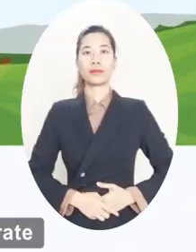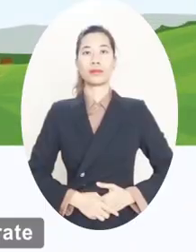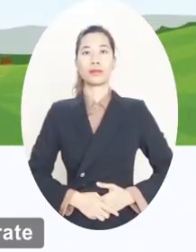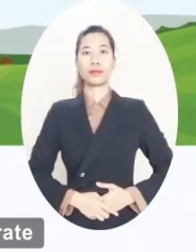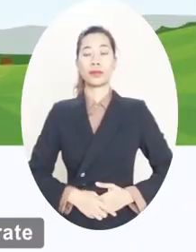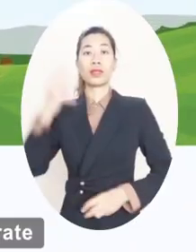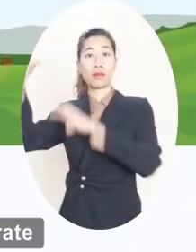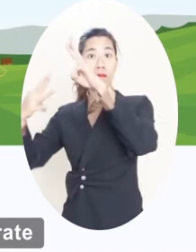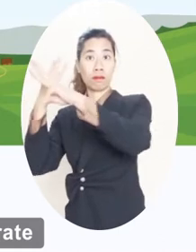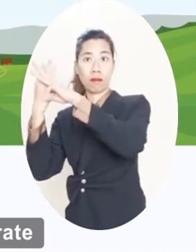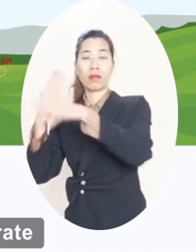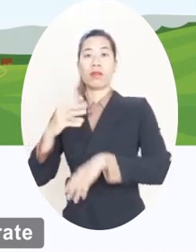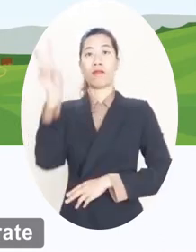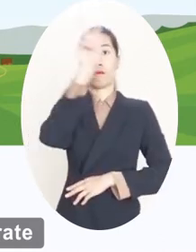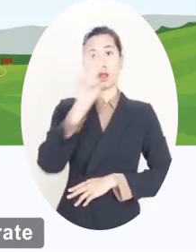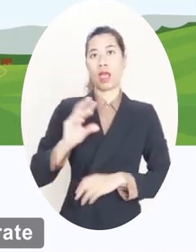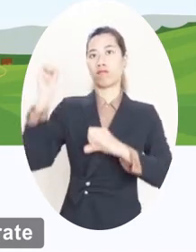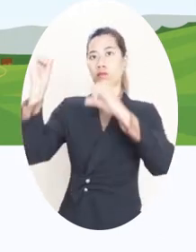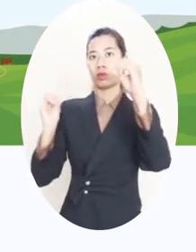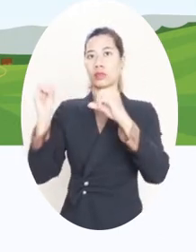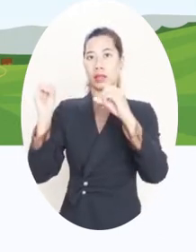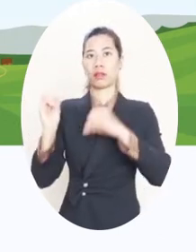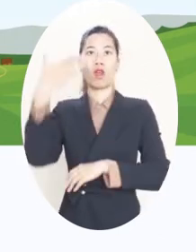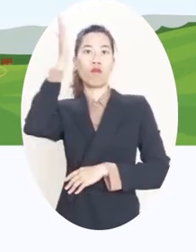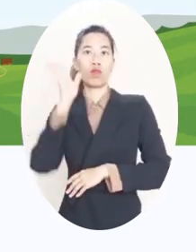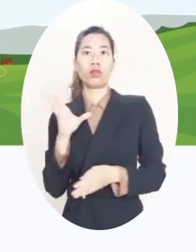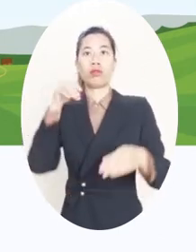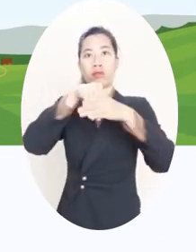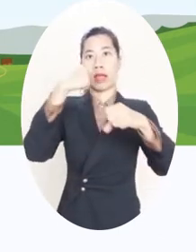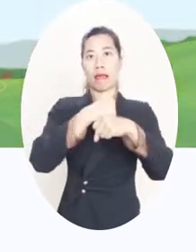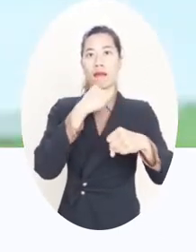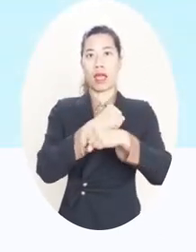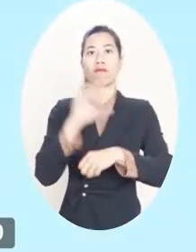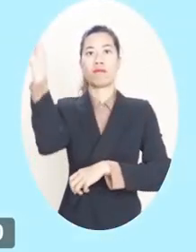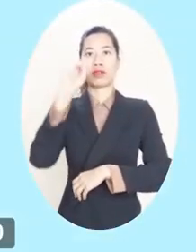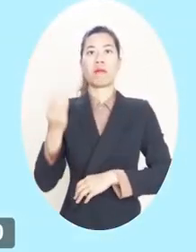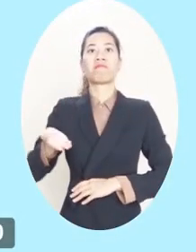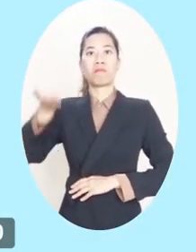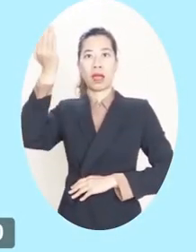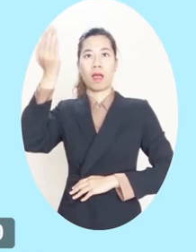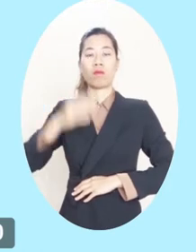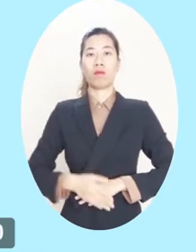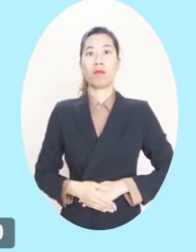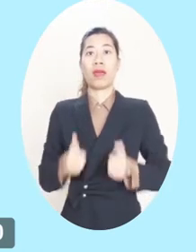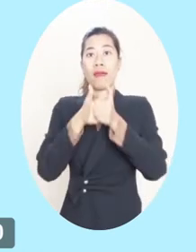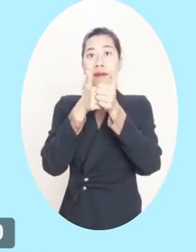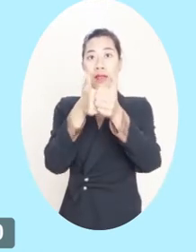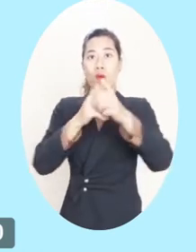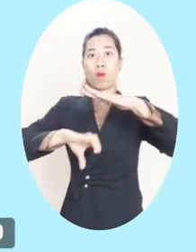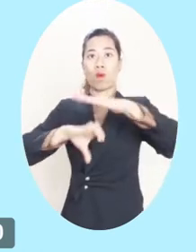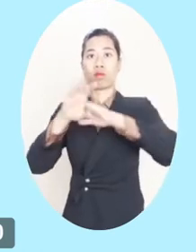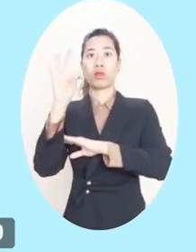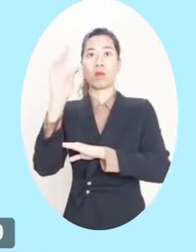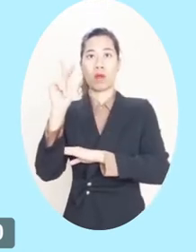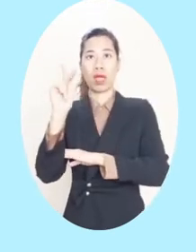Việt Nam là một trong những nước có tỷ lệ phụ nữ tham gia vào lực lượng lao động cao trên thế giới. Theo số liệu về tình hình lao động việc làm quý 1